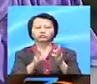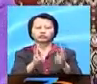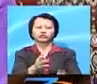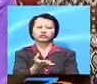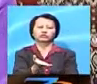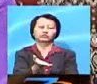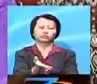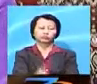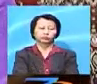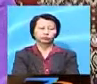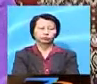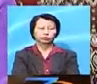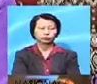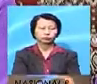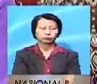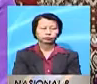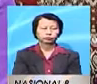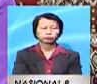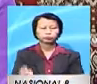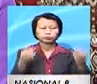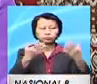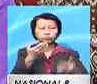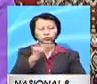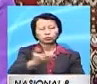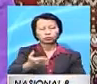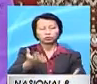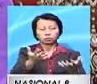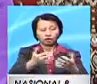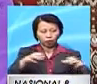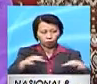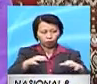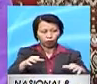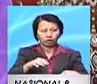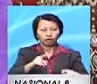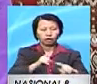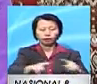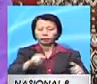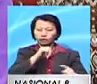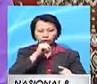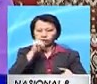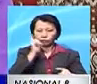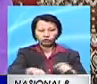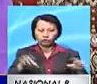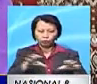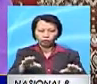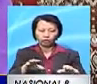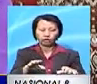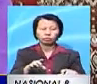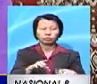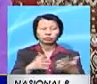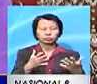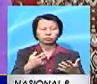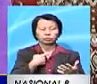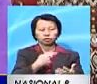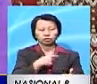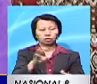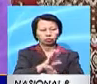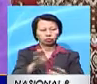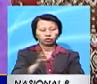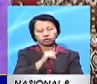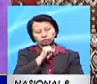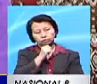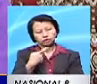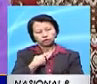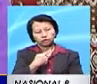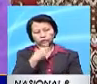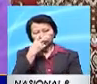ini. Jadi banyak benda yang nak buat pun tak terbuat, tapi tak semestinya jadi presiden. Ya, tapi itu kita bukan tak salah, kita